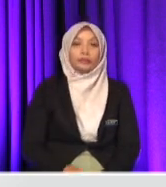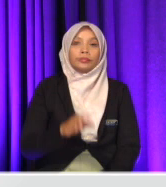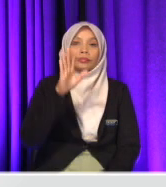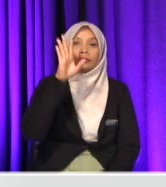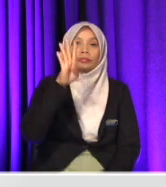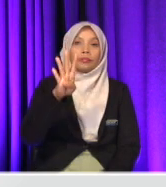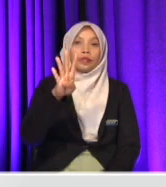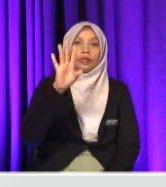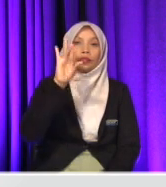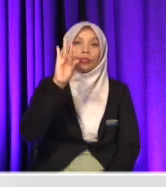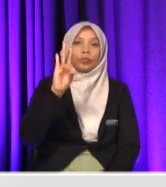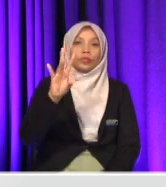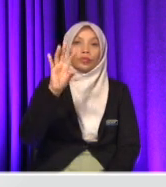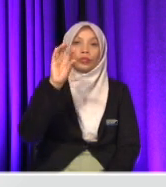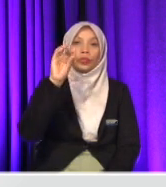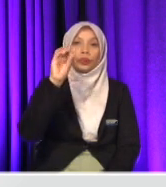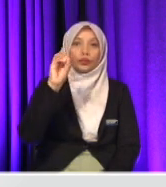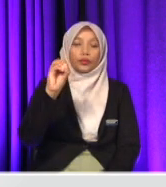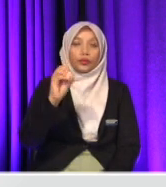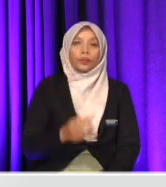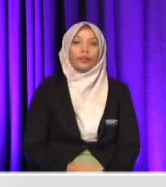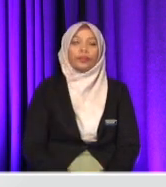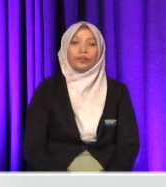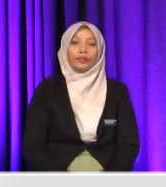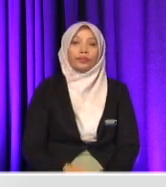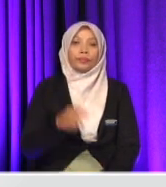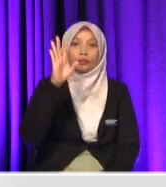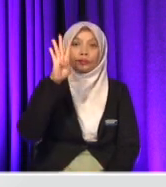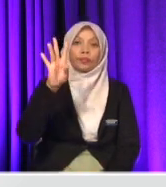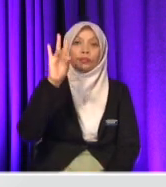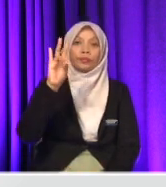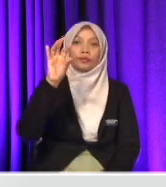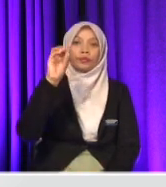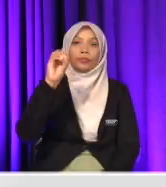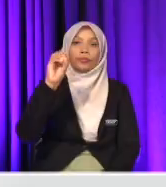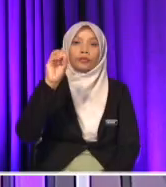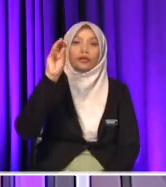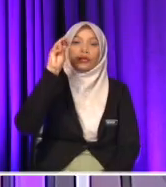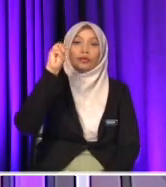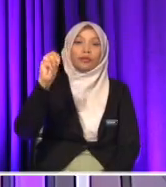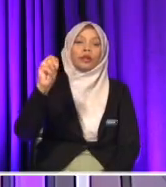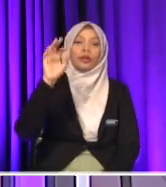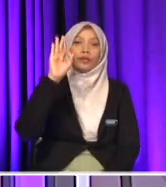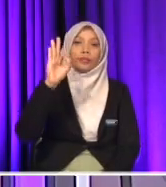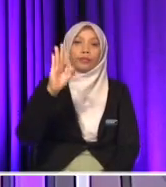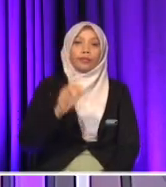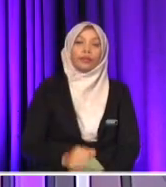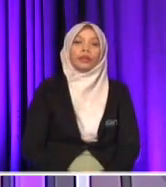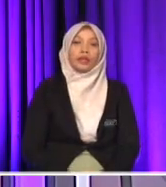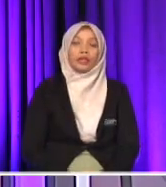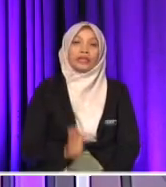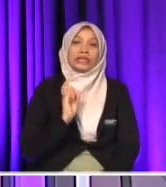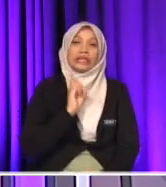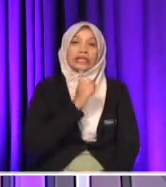470 mikrofarad. Okey, nilai dia adalah 470 mikrofarad yang saya kata kita